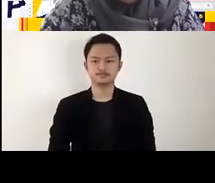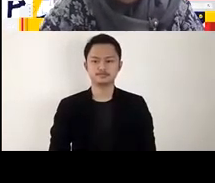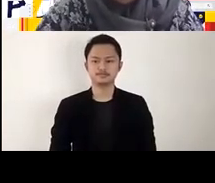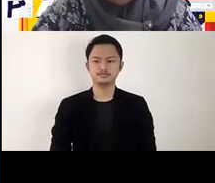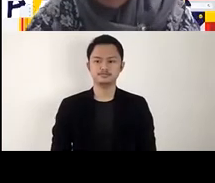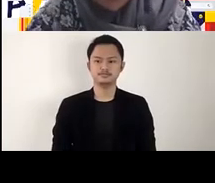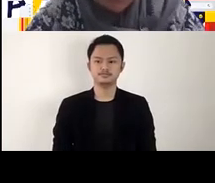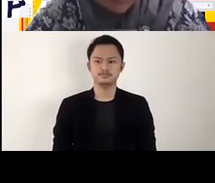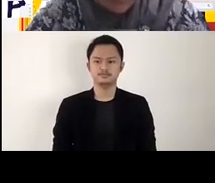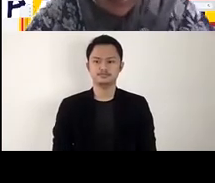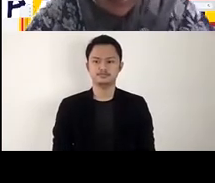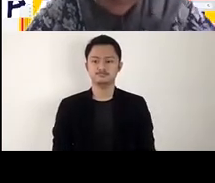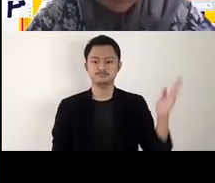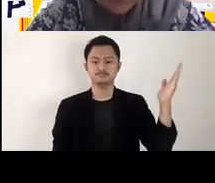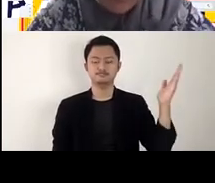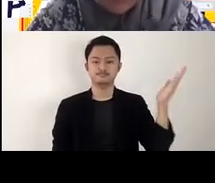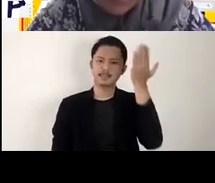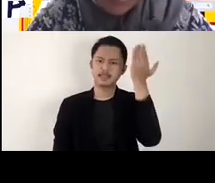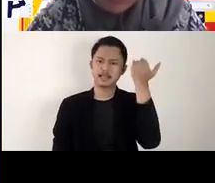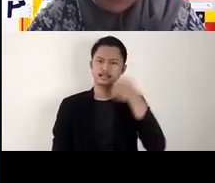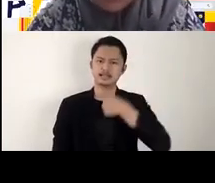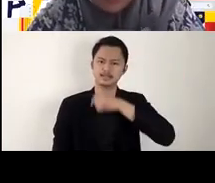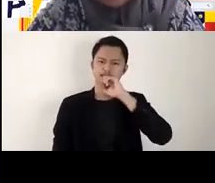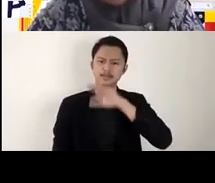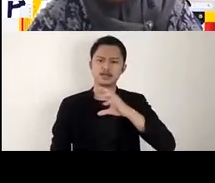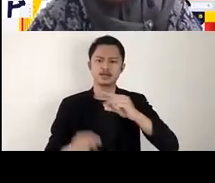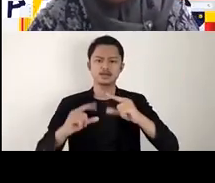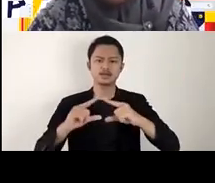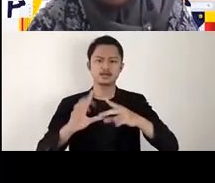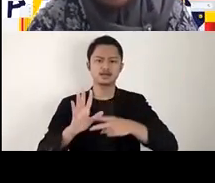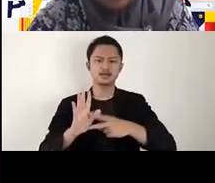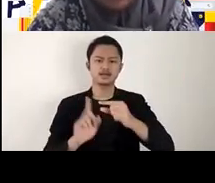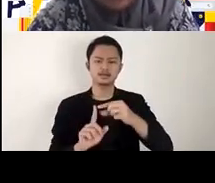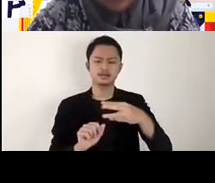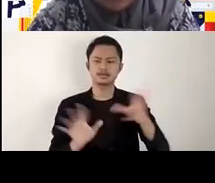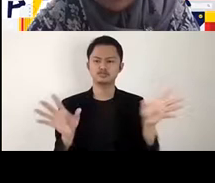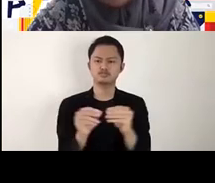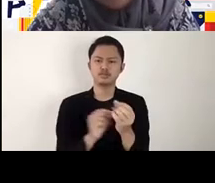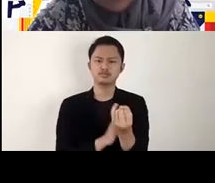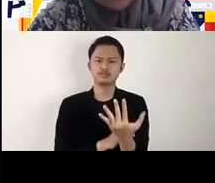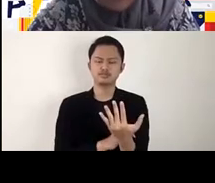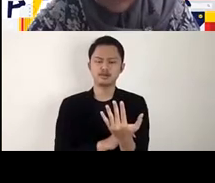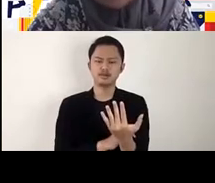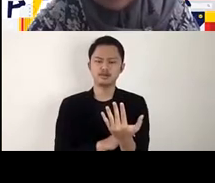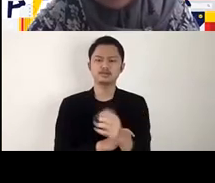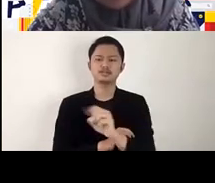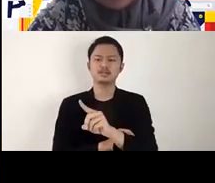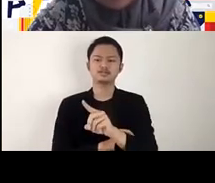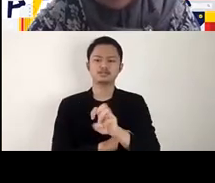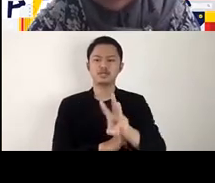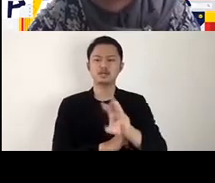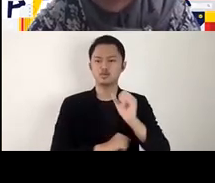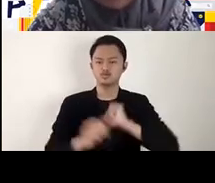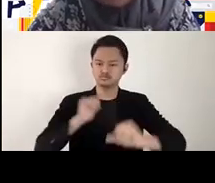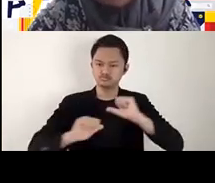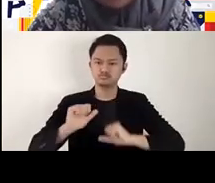ini tak sebagaimana yang tadi saya sampaikan Buaran teater total biaya kurang lebih terdiri dari delapan s130 aksi